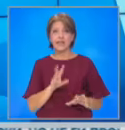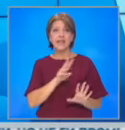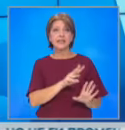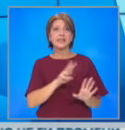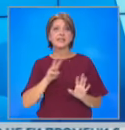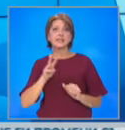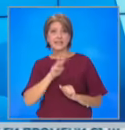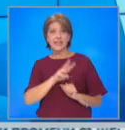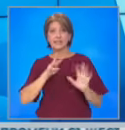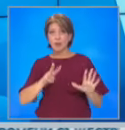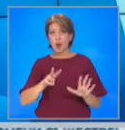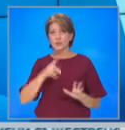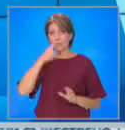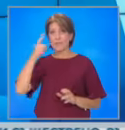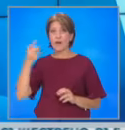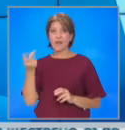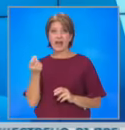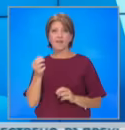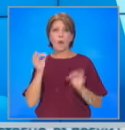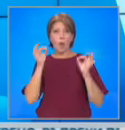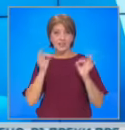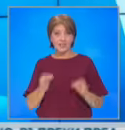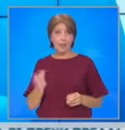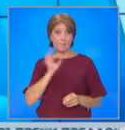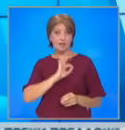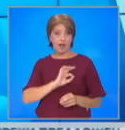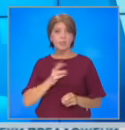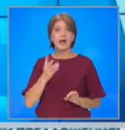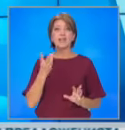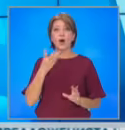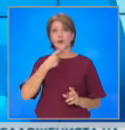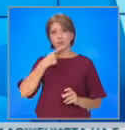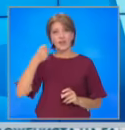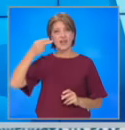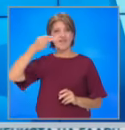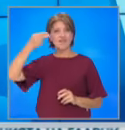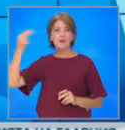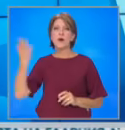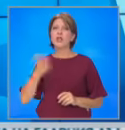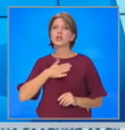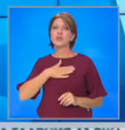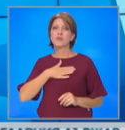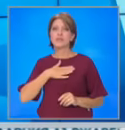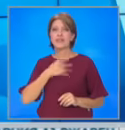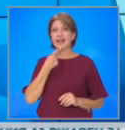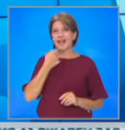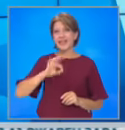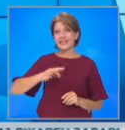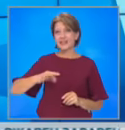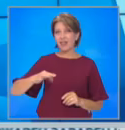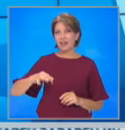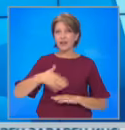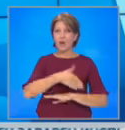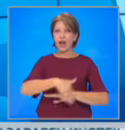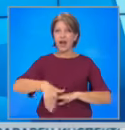38 милиона лева е официалната печалба за 8 години на фирмата, която е стопанисвала така наречения Златен гьол на граничния пункт